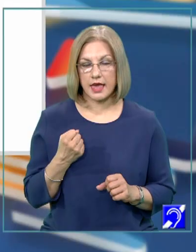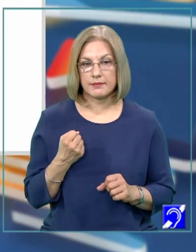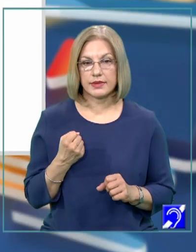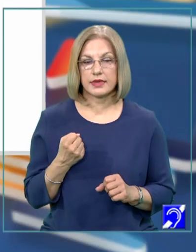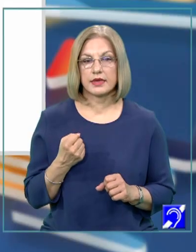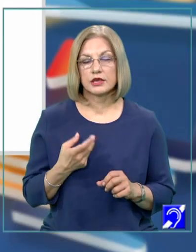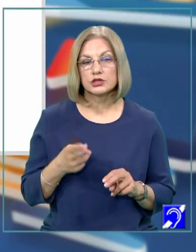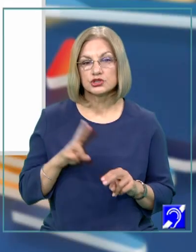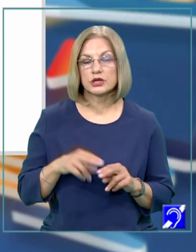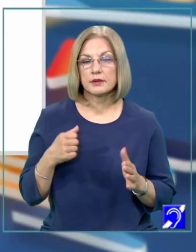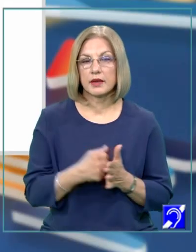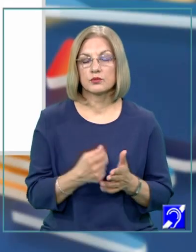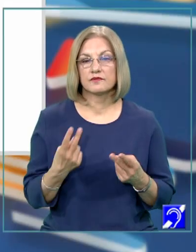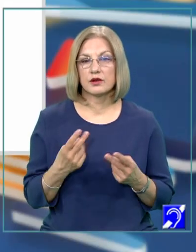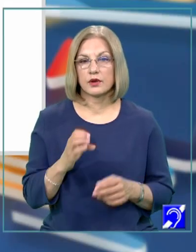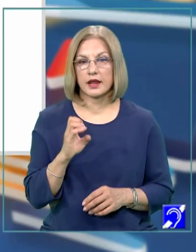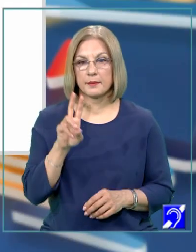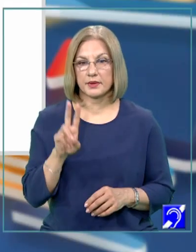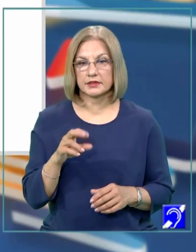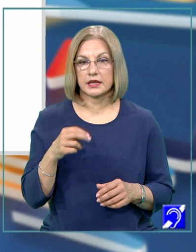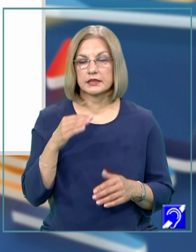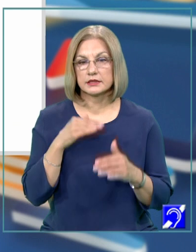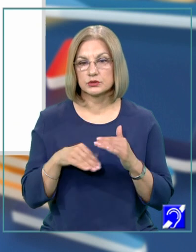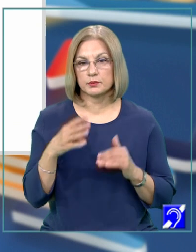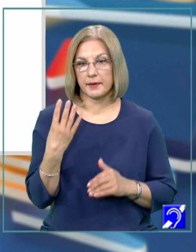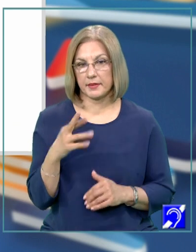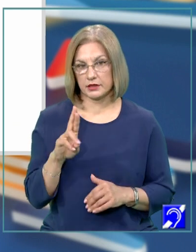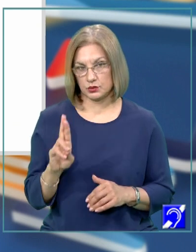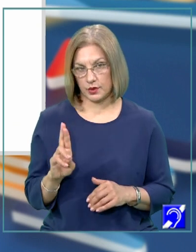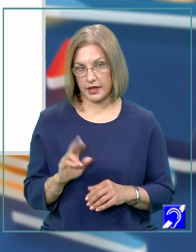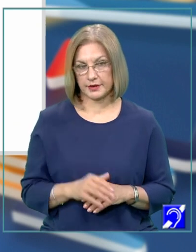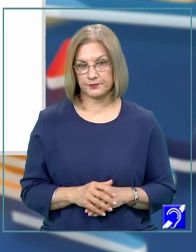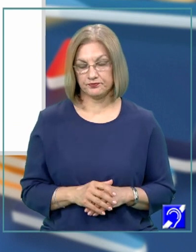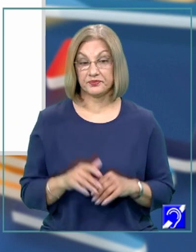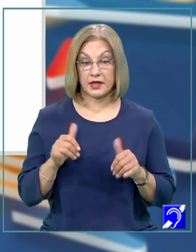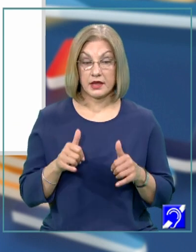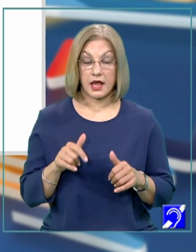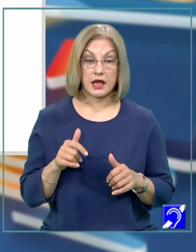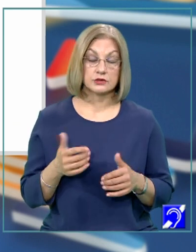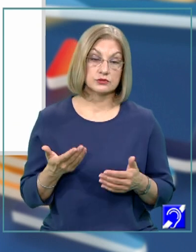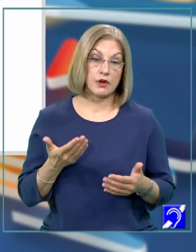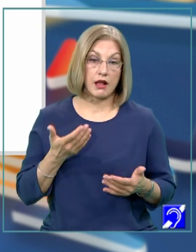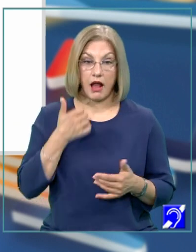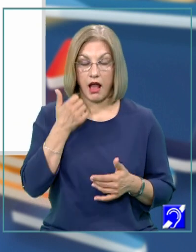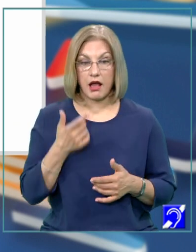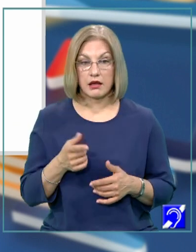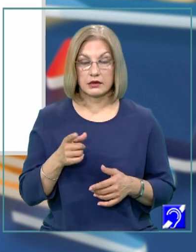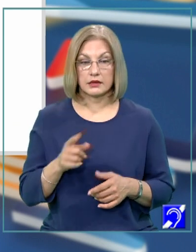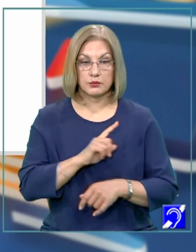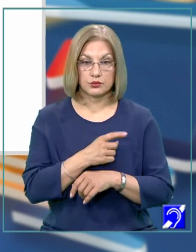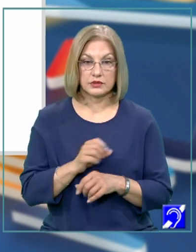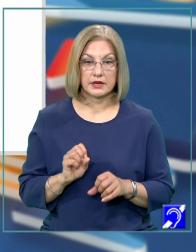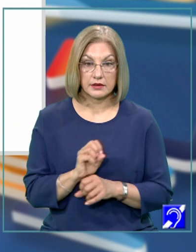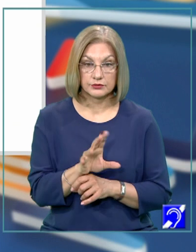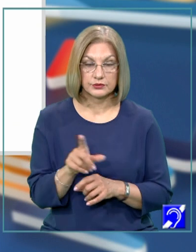valoarea e pătrat supra 4 aer mic în cazul în care puterea disipată